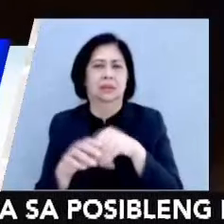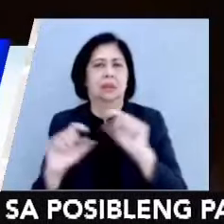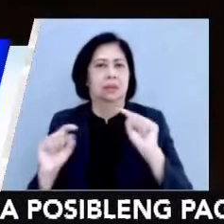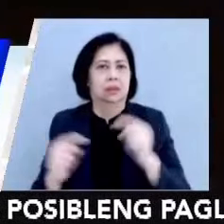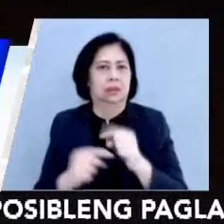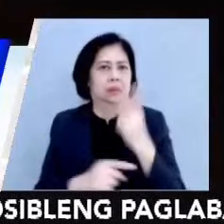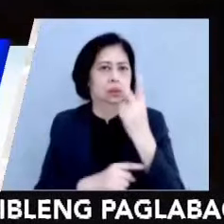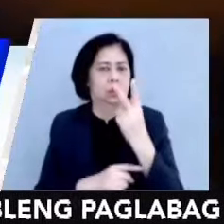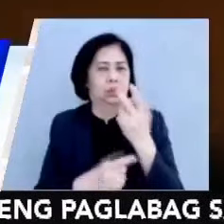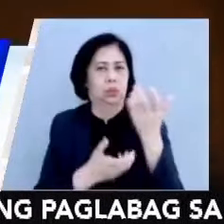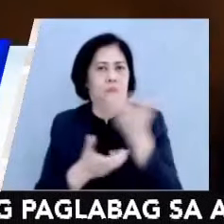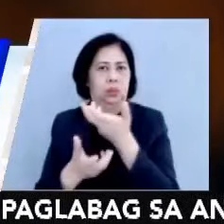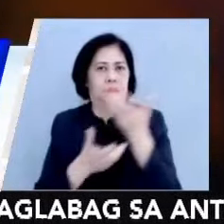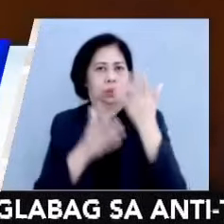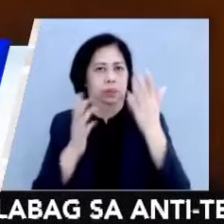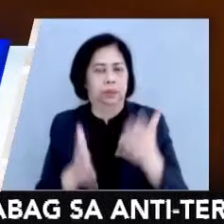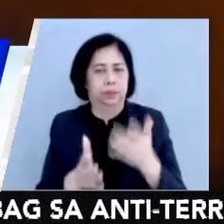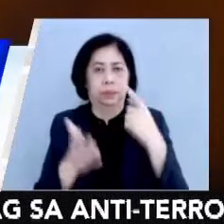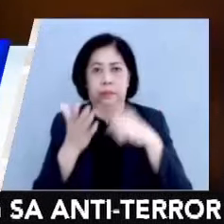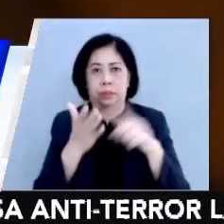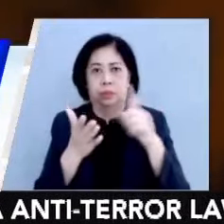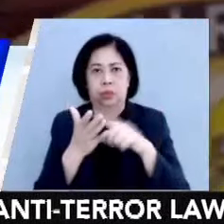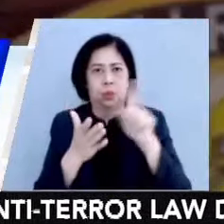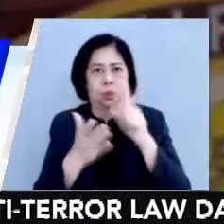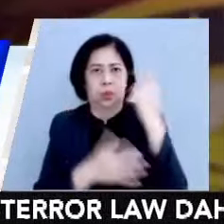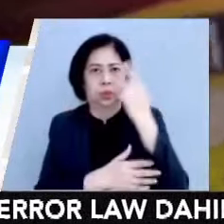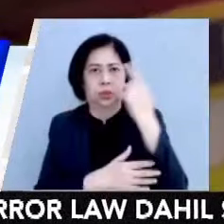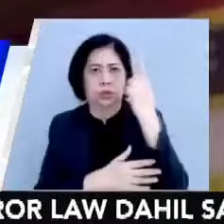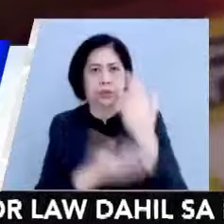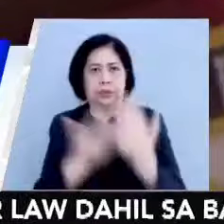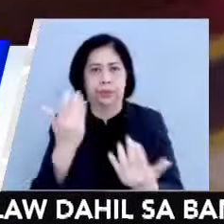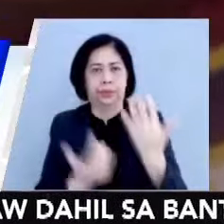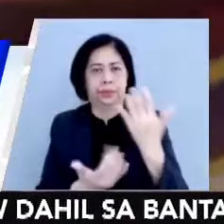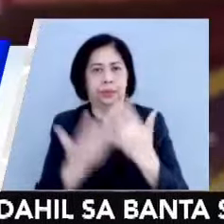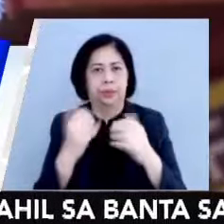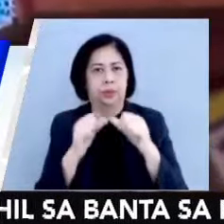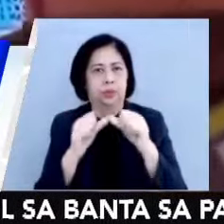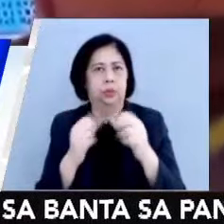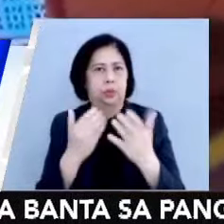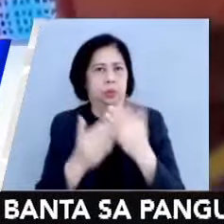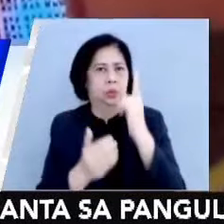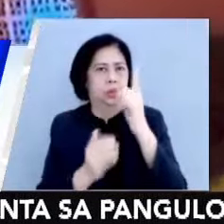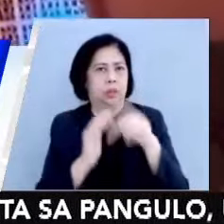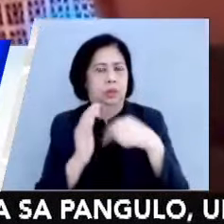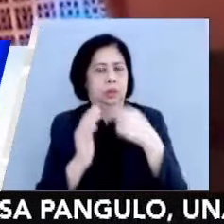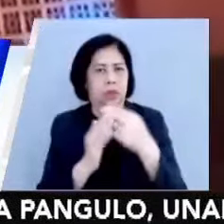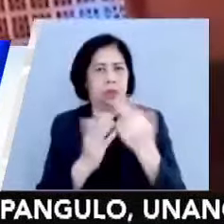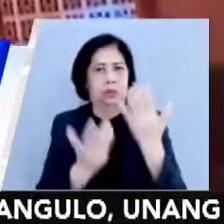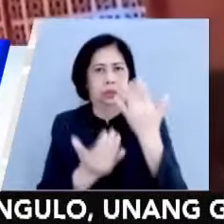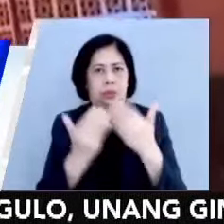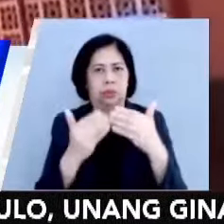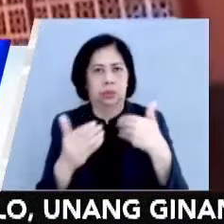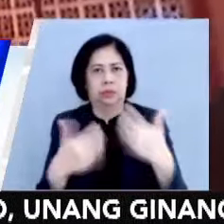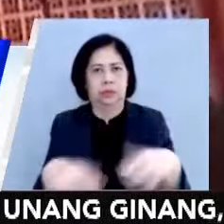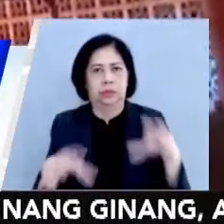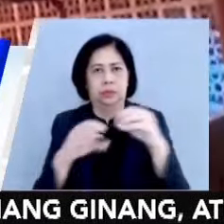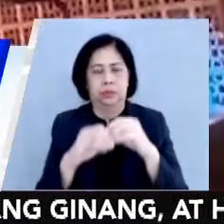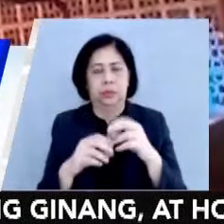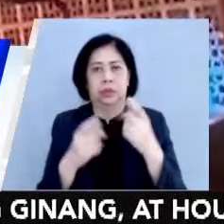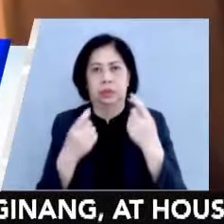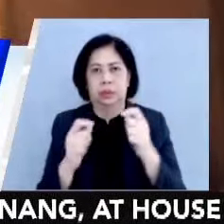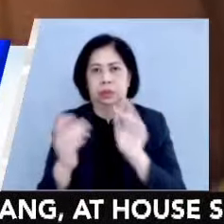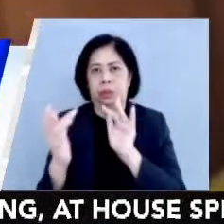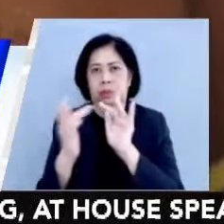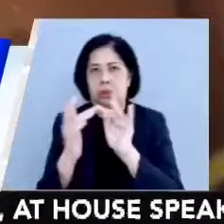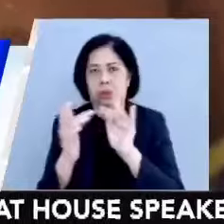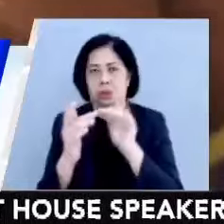bumbero. Inaalam pa ang pinagmula ng apoy. Tumagal ng mahigit 1 oras ang sunog. Sinusubukan pang makontak ang pamunuan